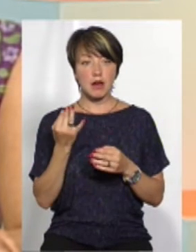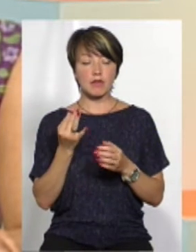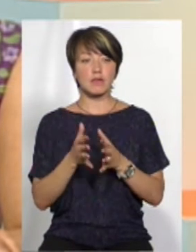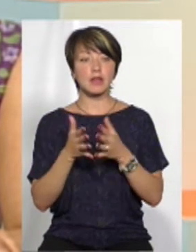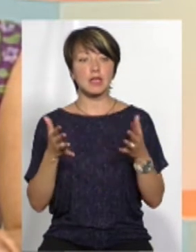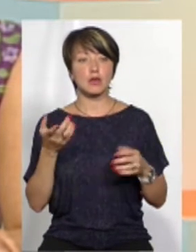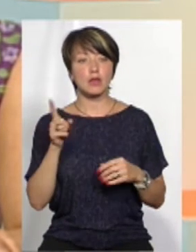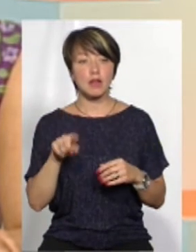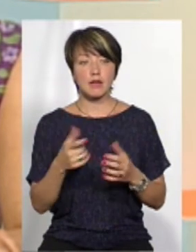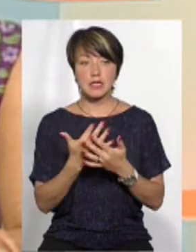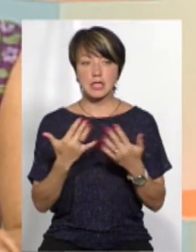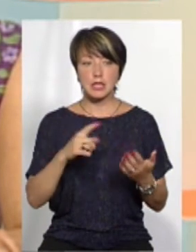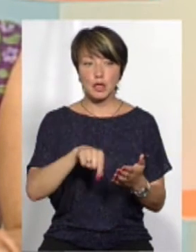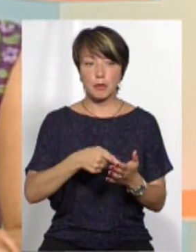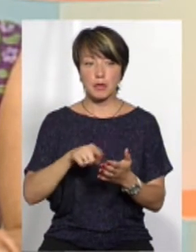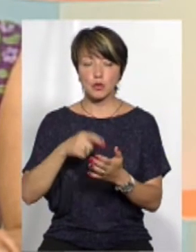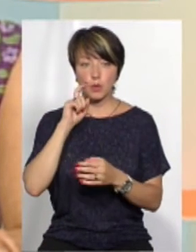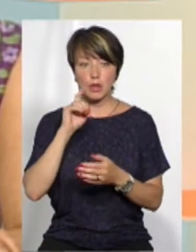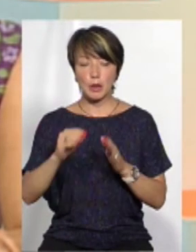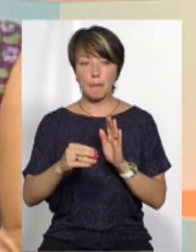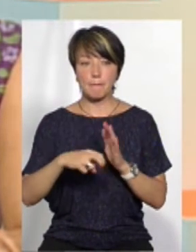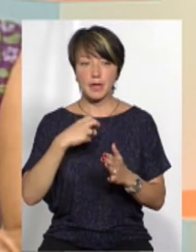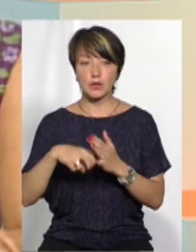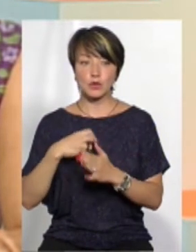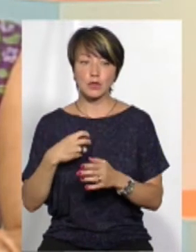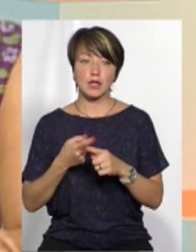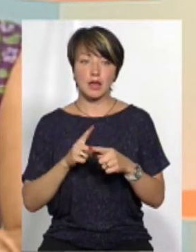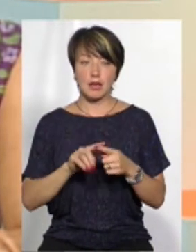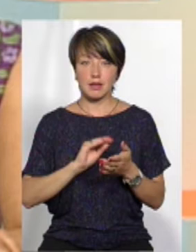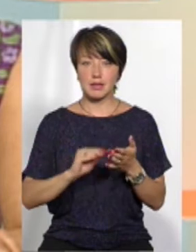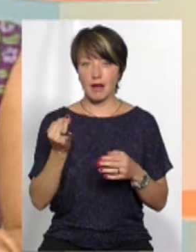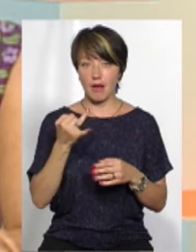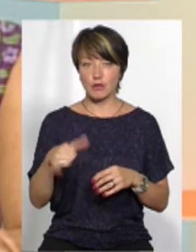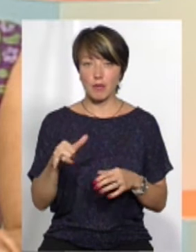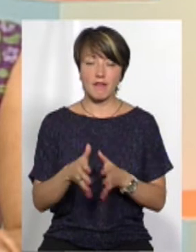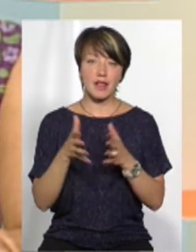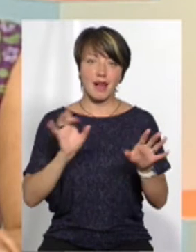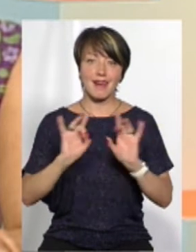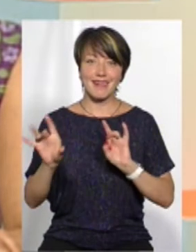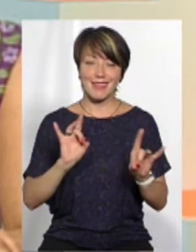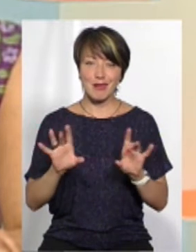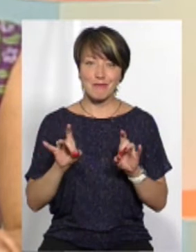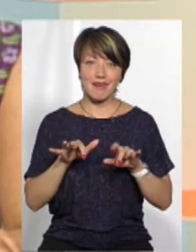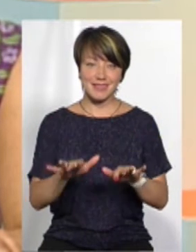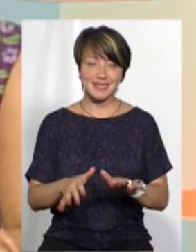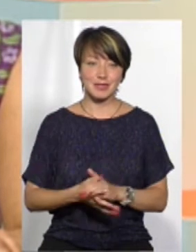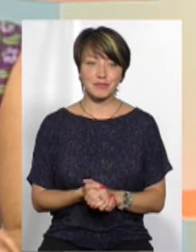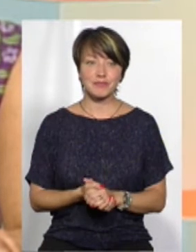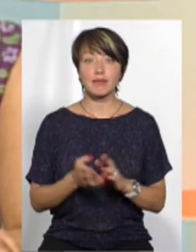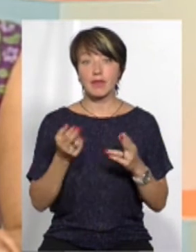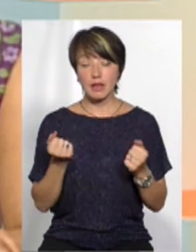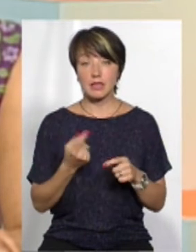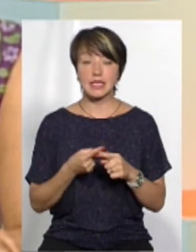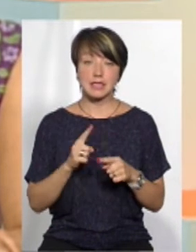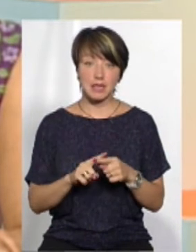зацікавленість велику. Навіть з різних міст України люди пишуть нам, тому що їм цікаві ці сумки. Тобто це така велика рекламна маркетингова акція. Да,